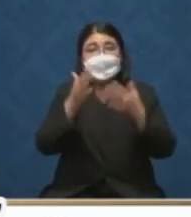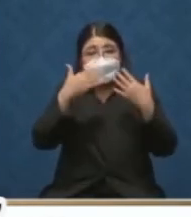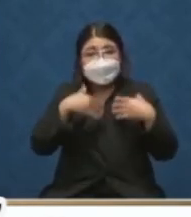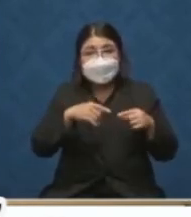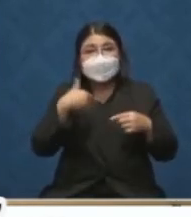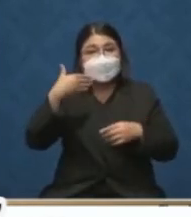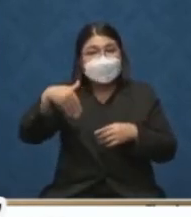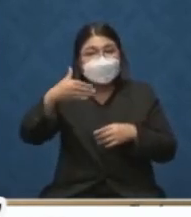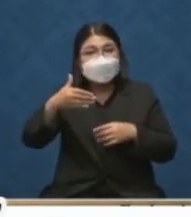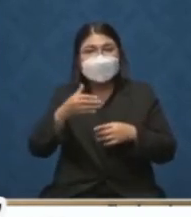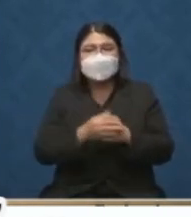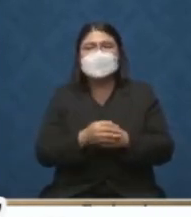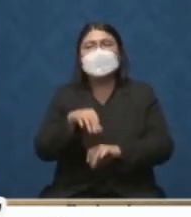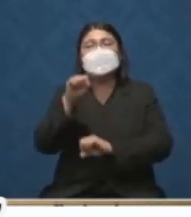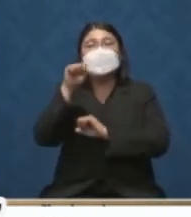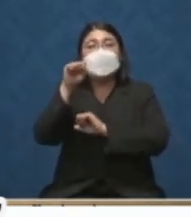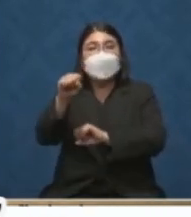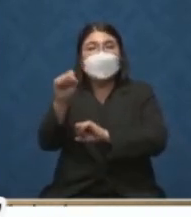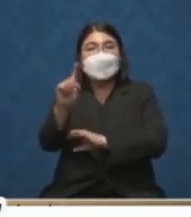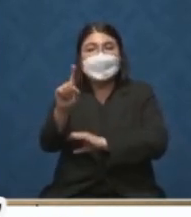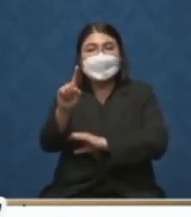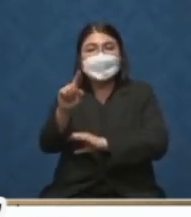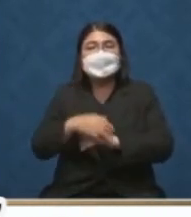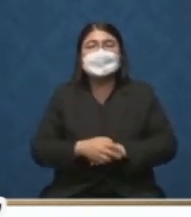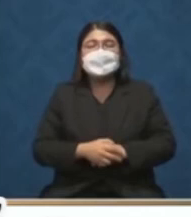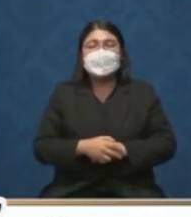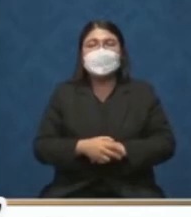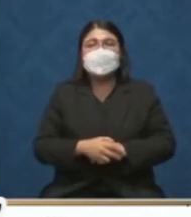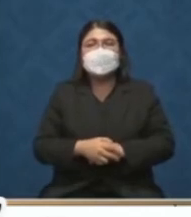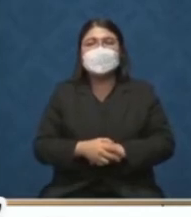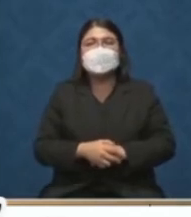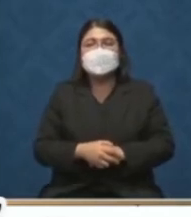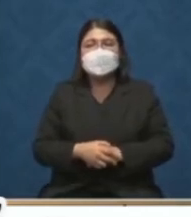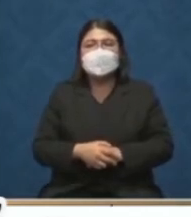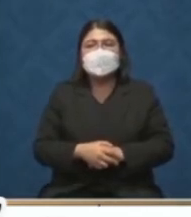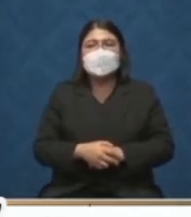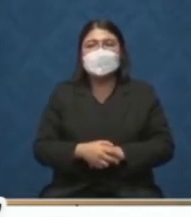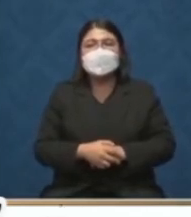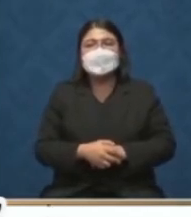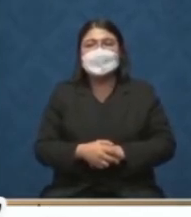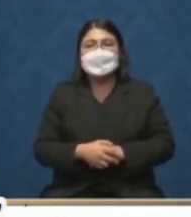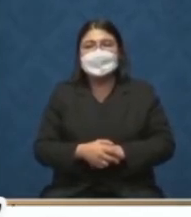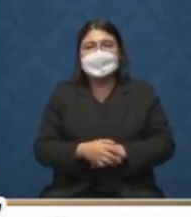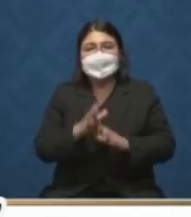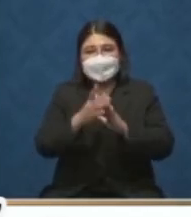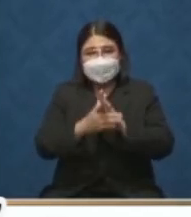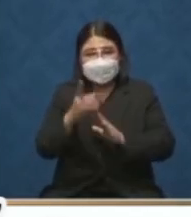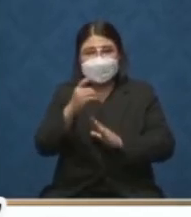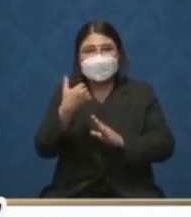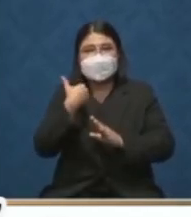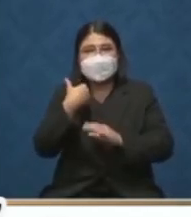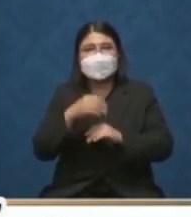ค่2นัดก็โดนคณะรัฐประหารยึดอำนาจไปจากนั้นอีกไม่น